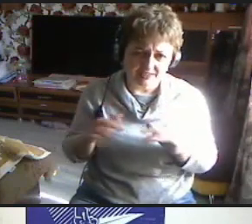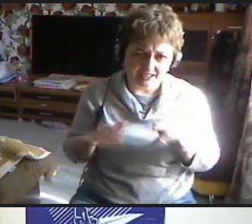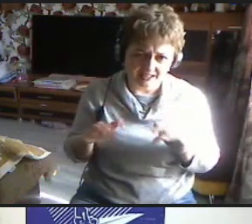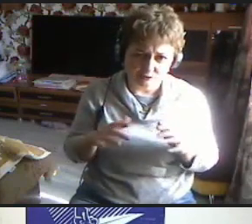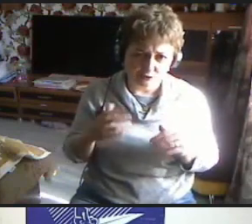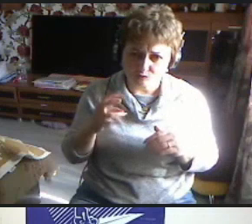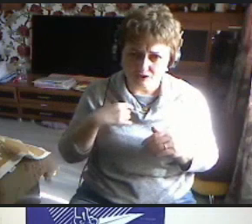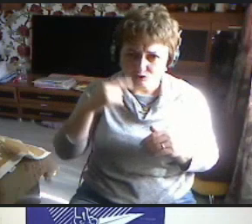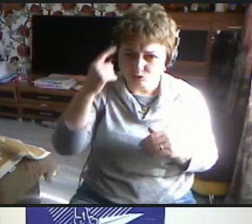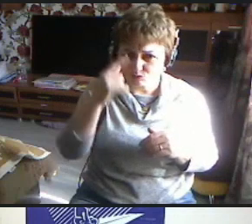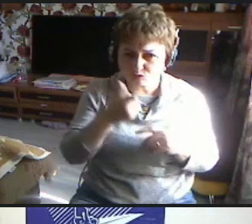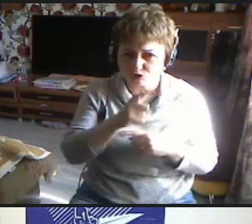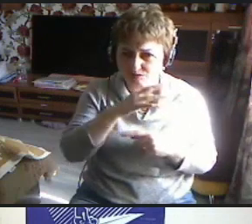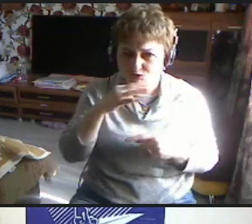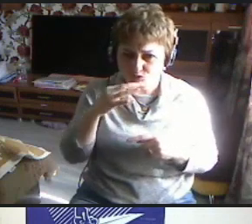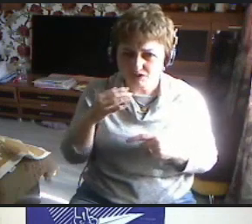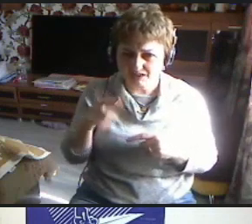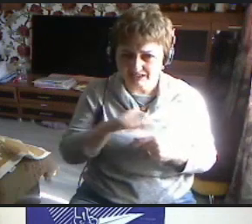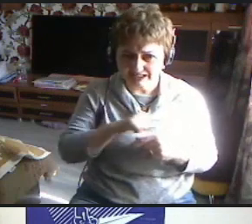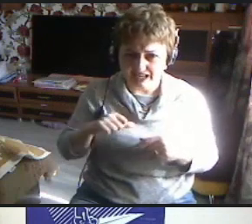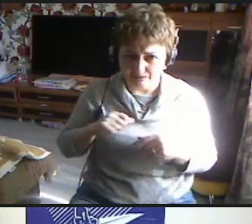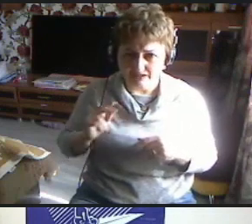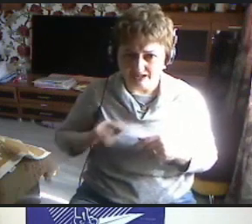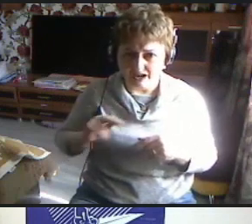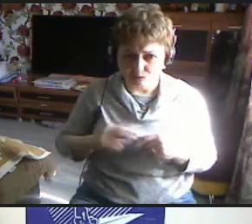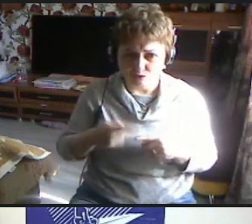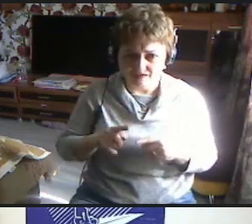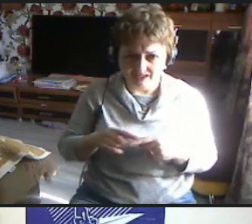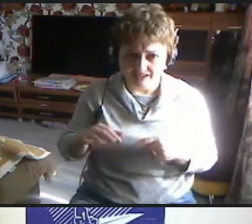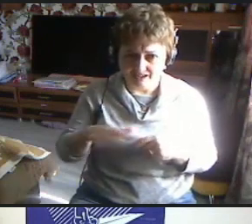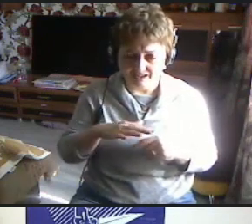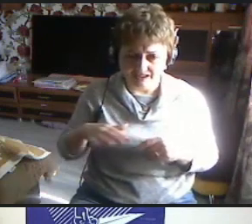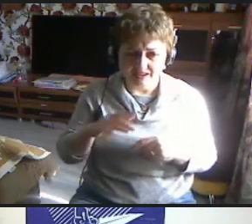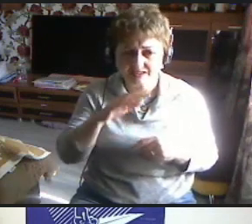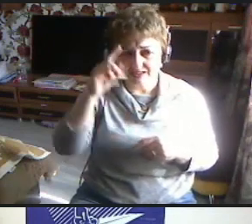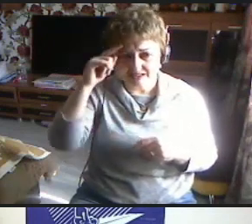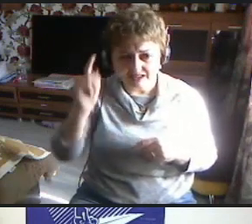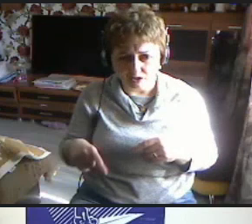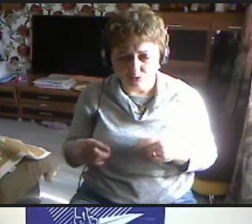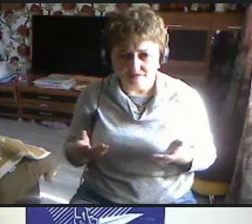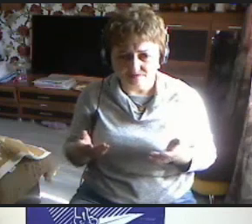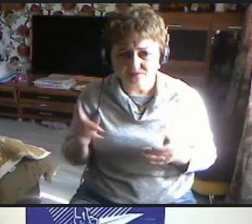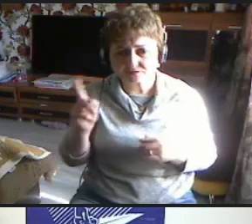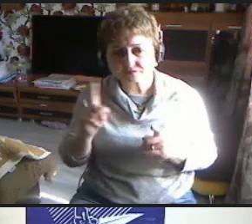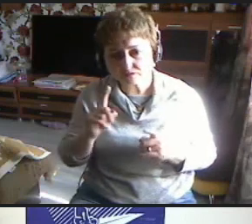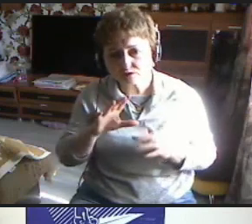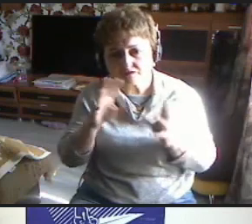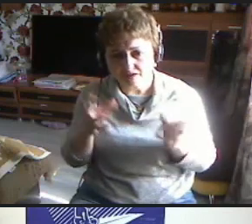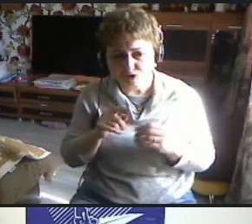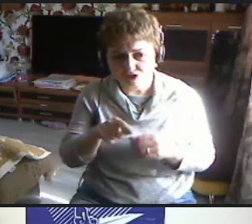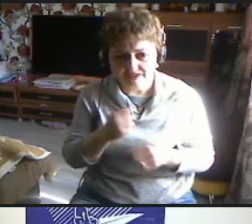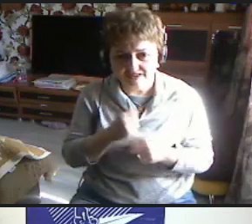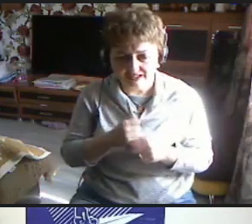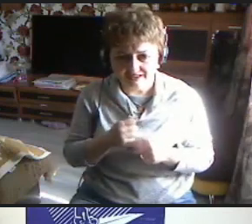многие уже сами работают в этой области и знают, что вообще здесь делается. Поэтому вот